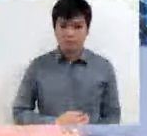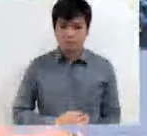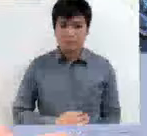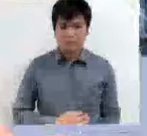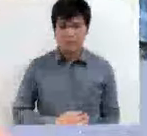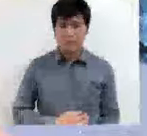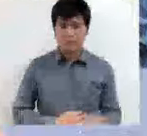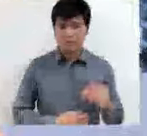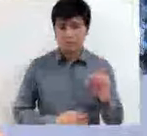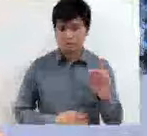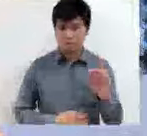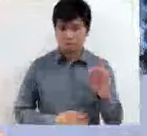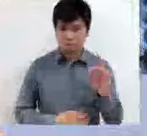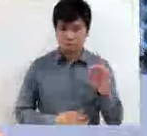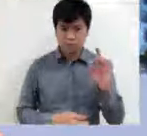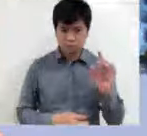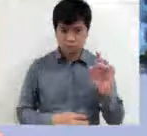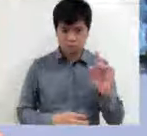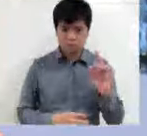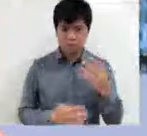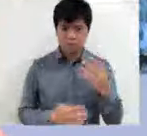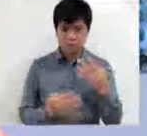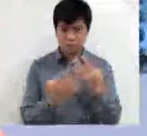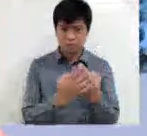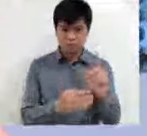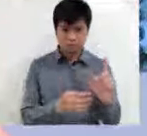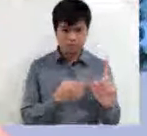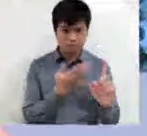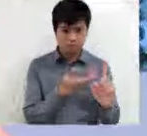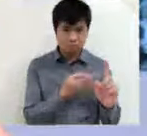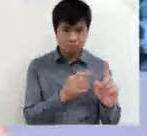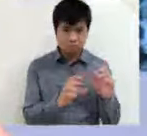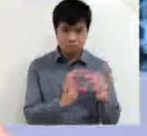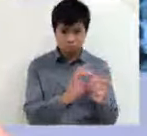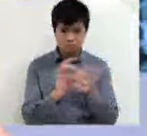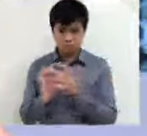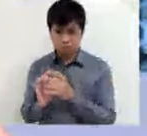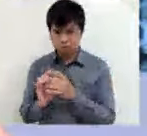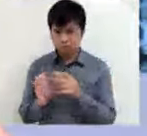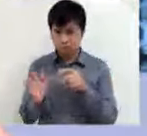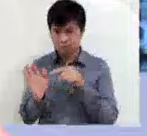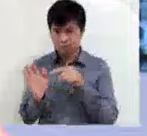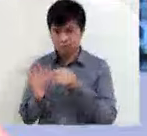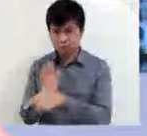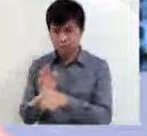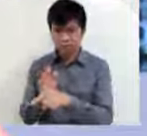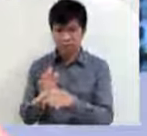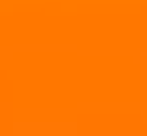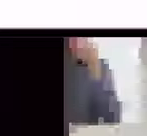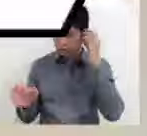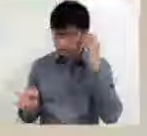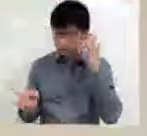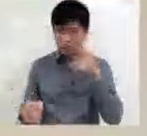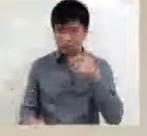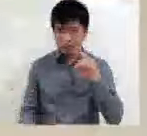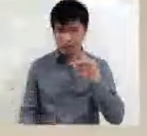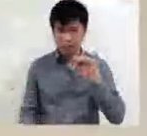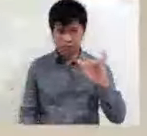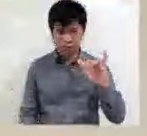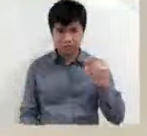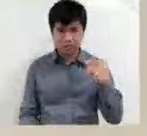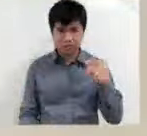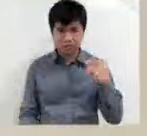Pagkakakulong ang isang bilanggong kasabwat sa pagpatay sa radio broadcaster na si Percy Lapid. Ayon sa Department of